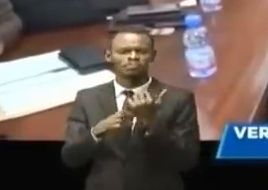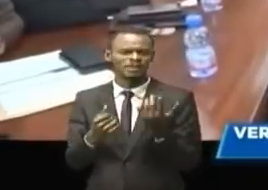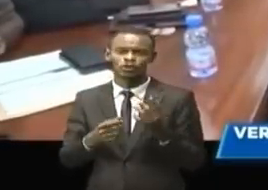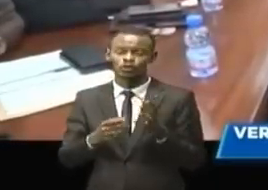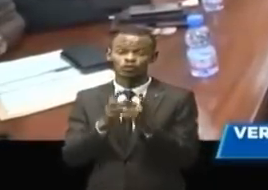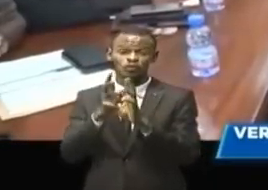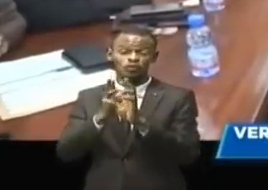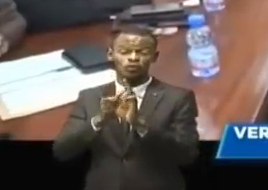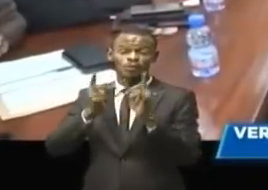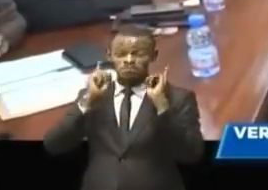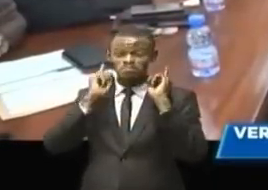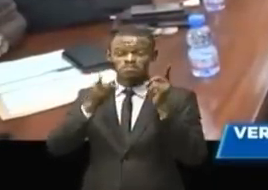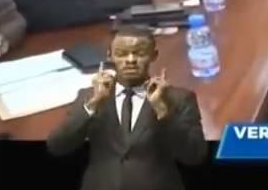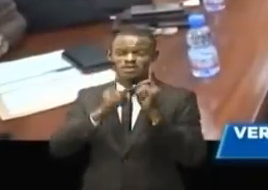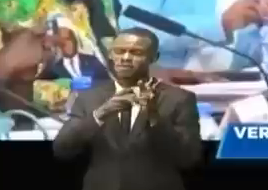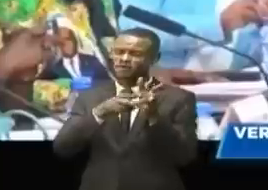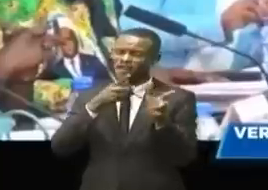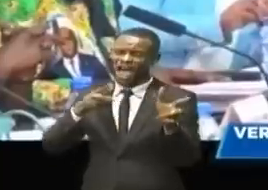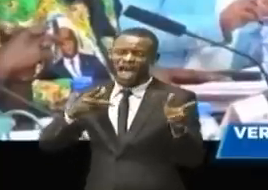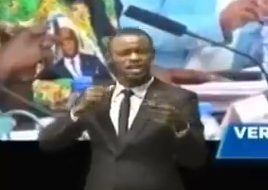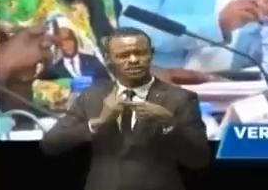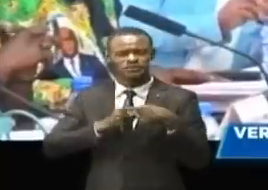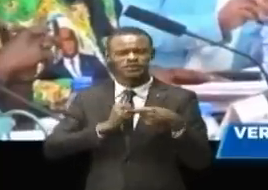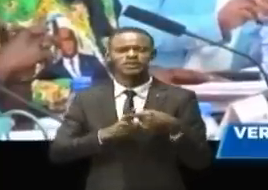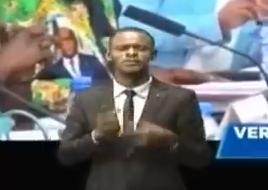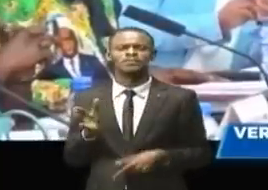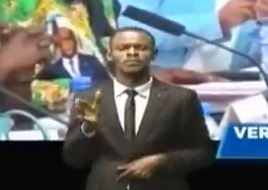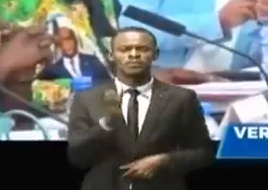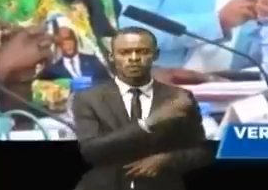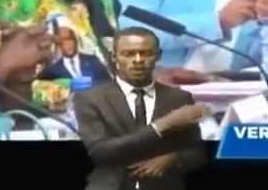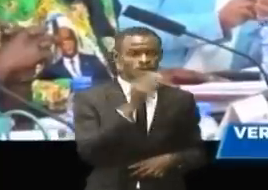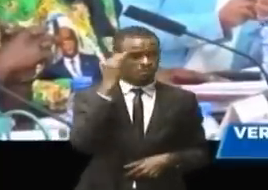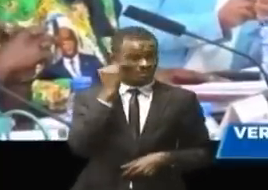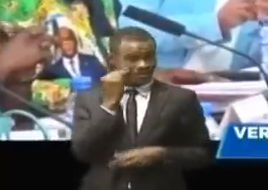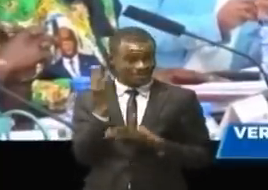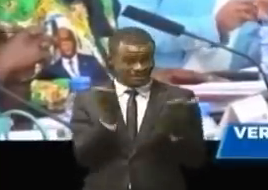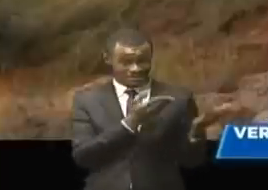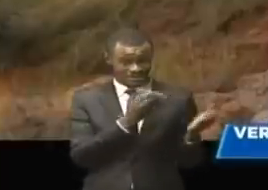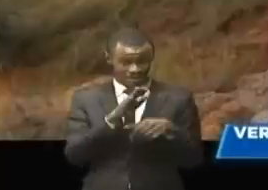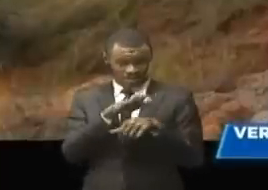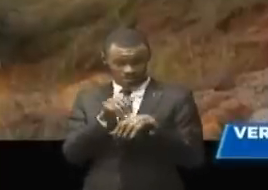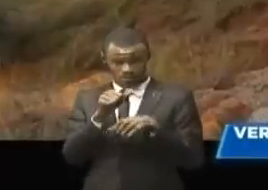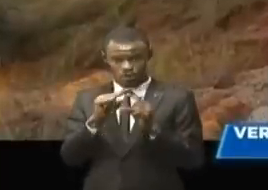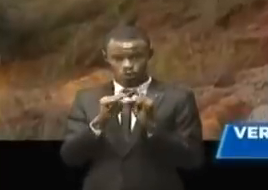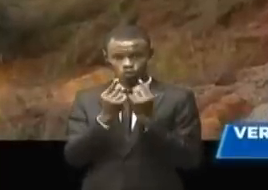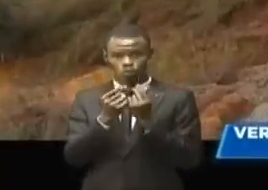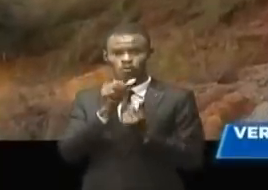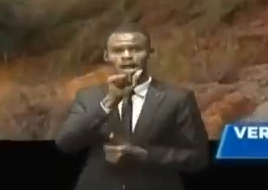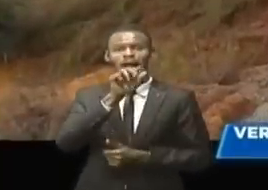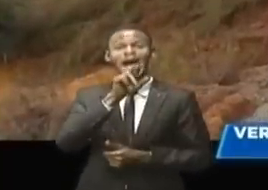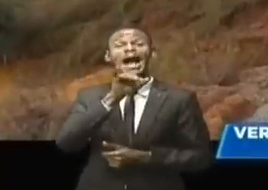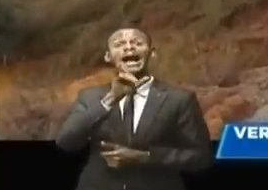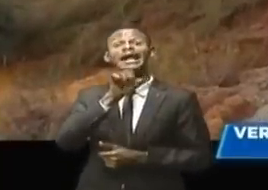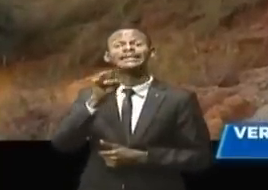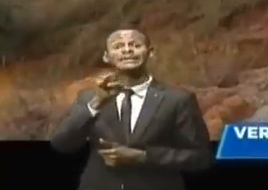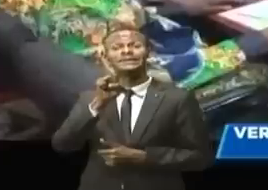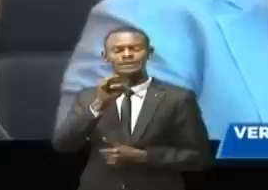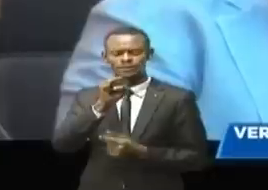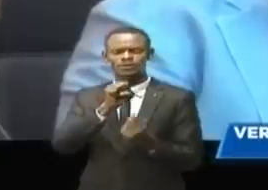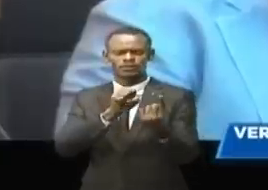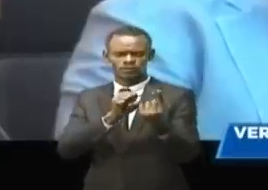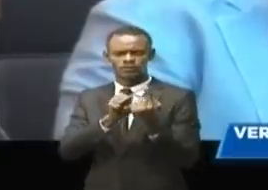de Transport a présidé une autre réunion avec le groupe ARIS en vue de la réhabilitation du chemin de fer